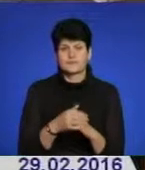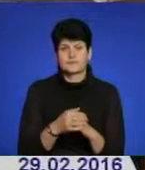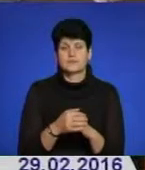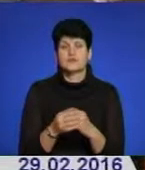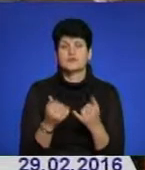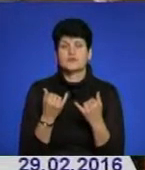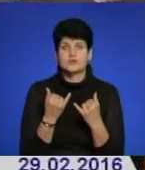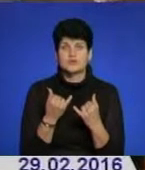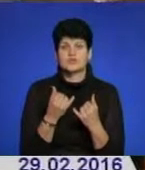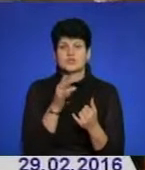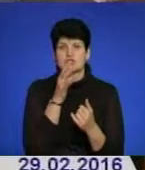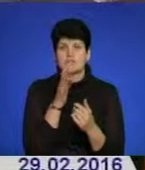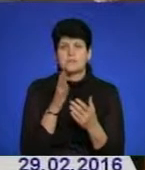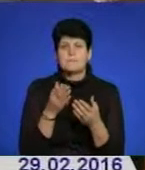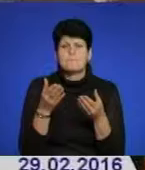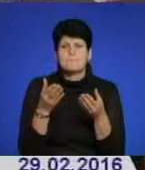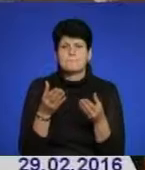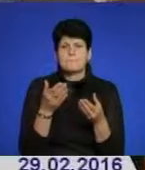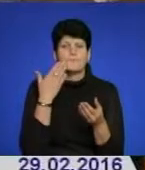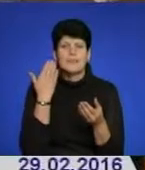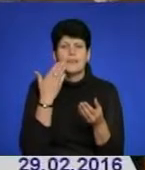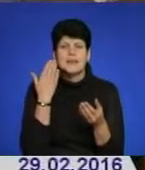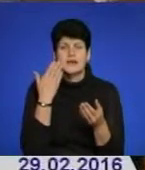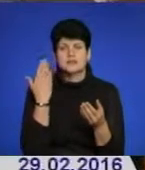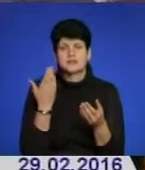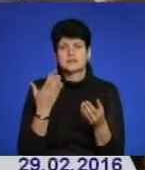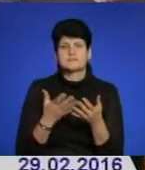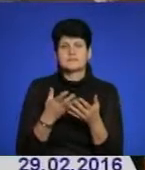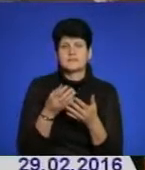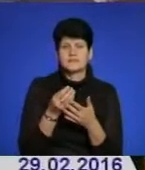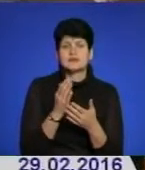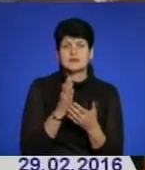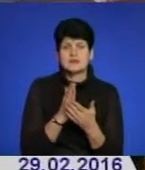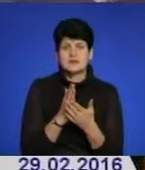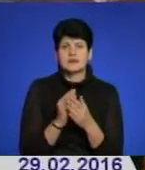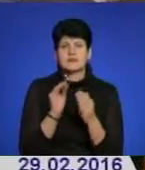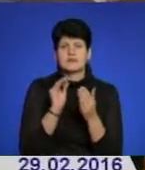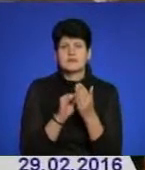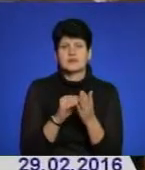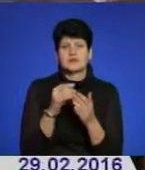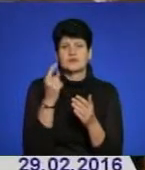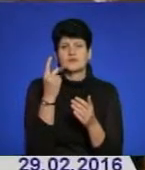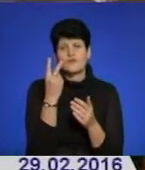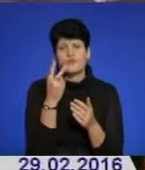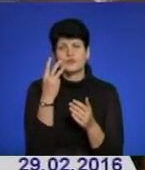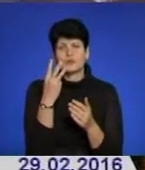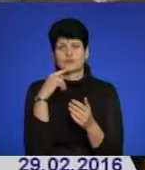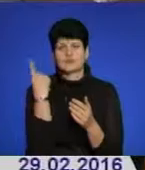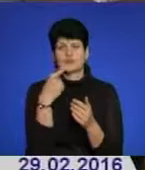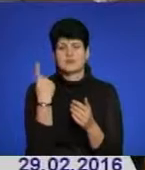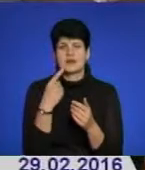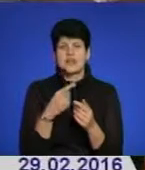час прийнятним шляхом пом'якшення удару від зростання тарифів для населення є встановлення двохзонних або трьохзонних лічильників,